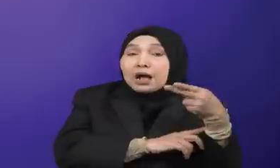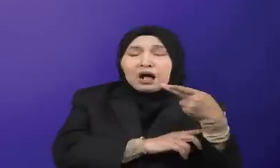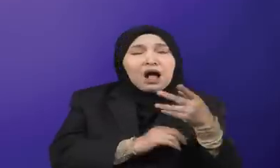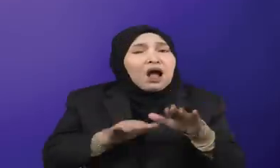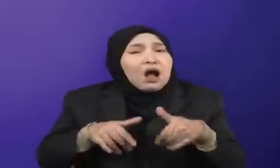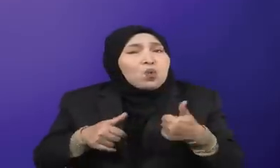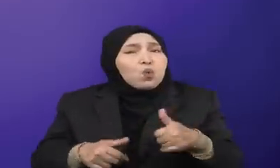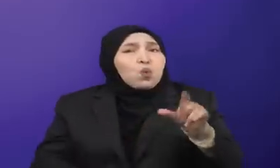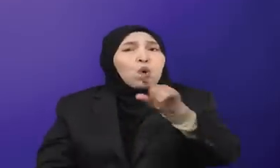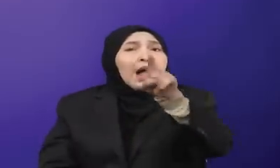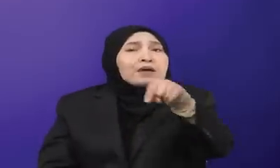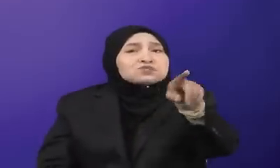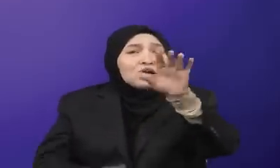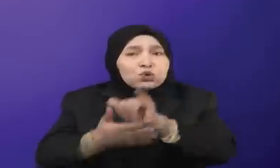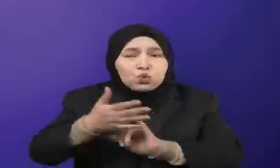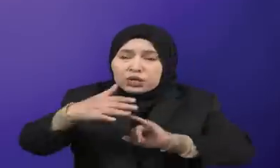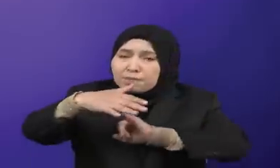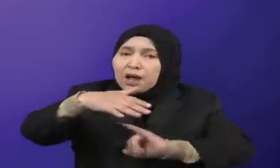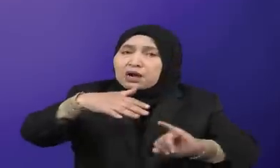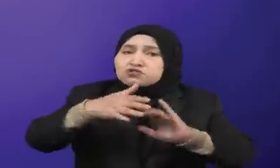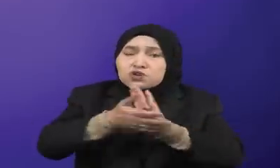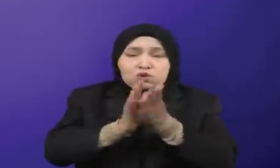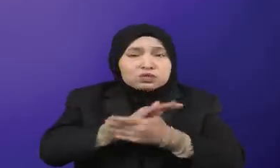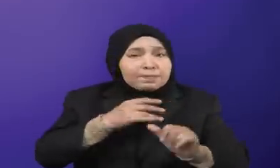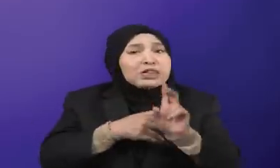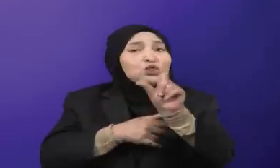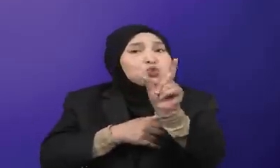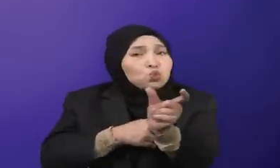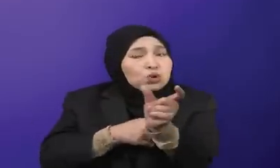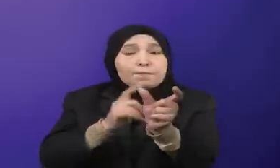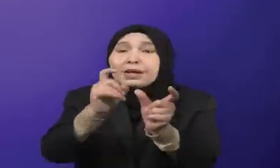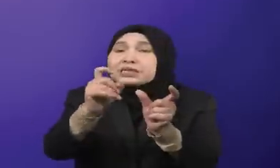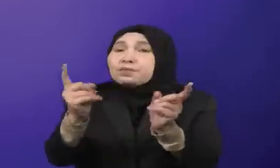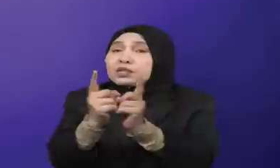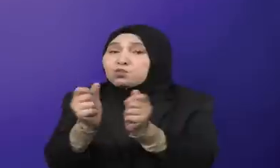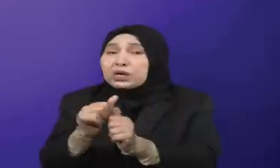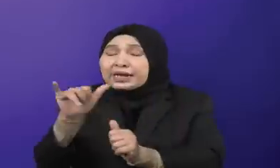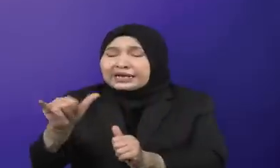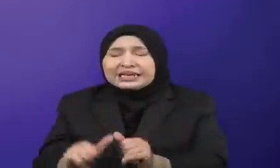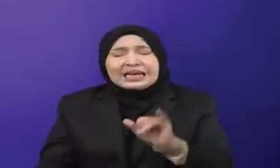Hamzah itu berbaris di bawah selepasnya nun mati bertemu dengan ya